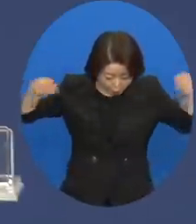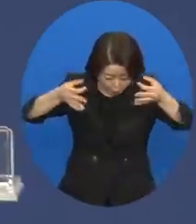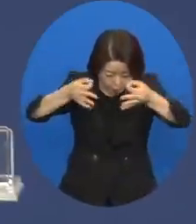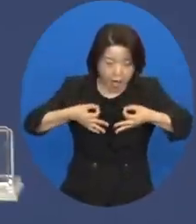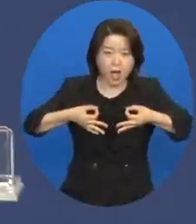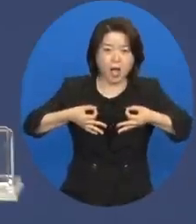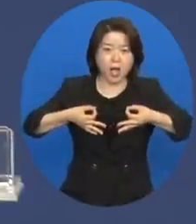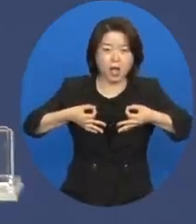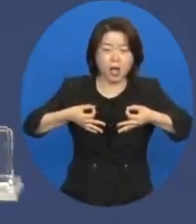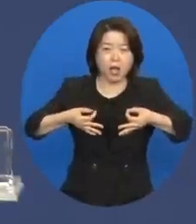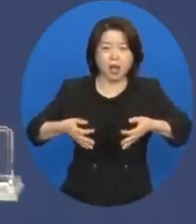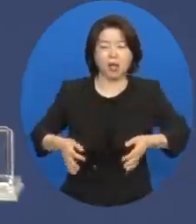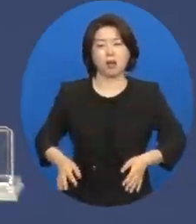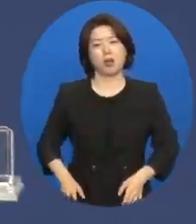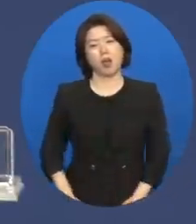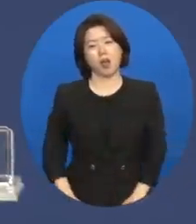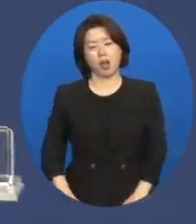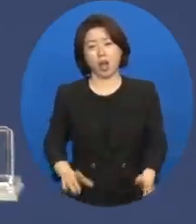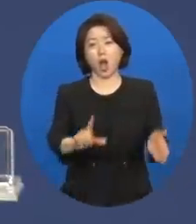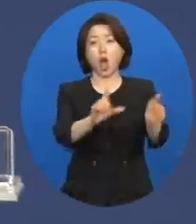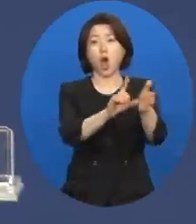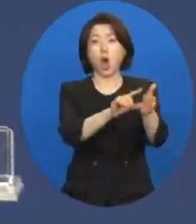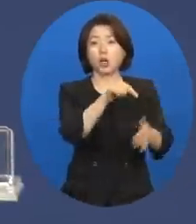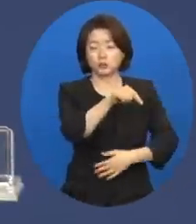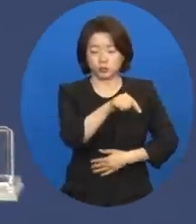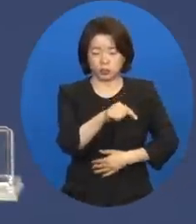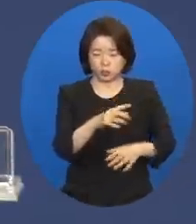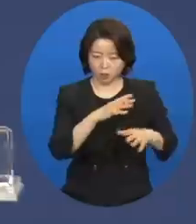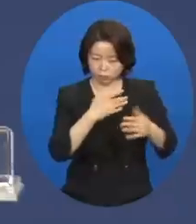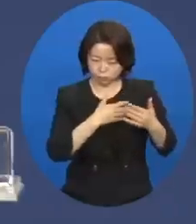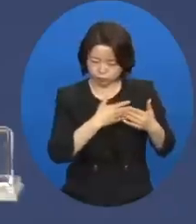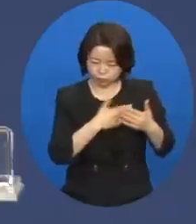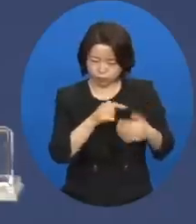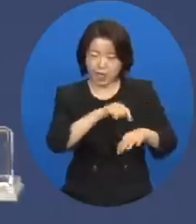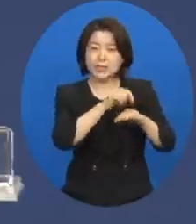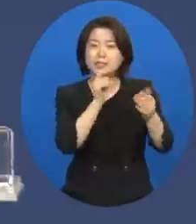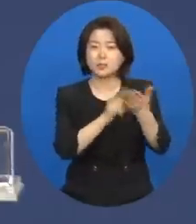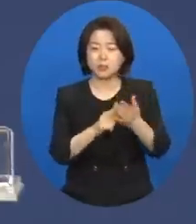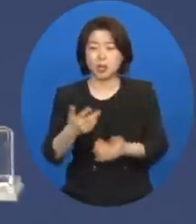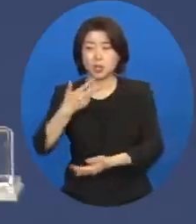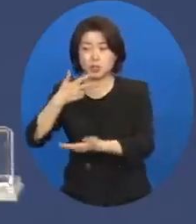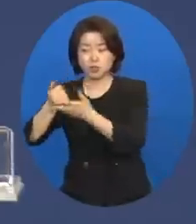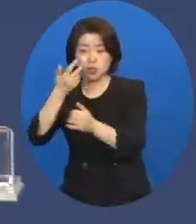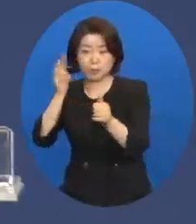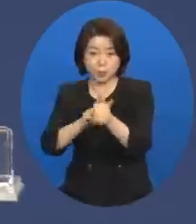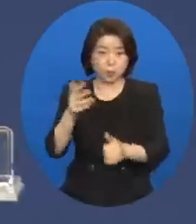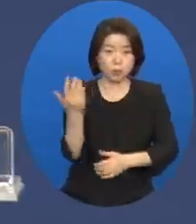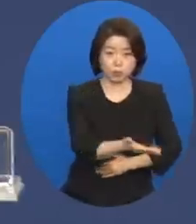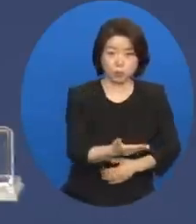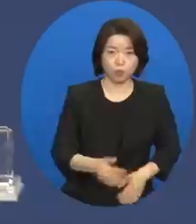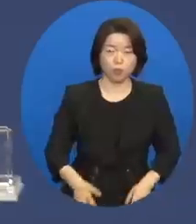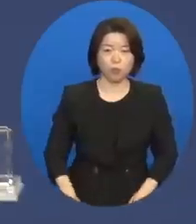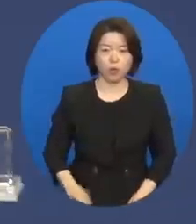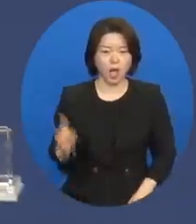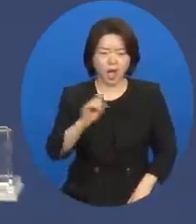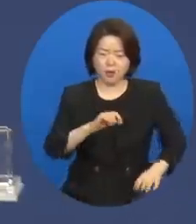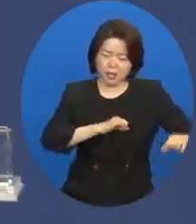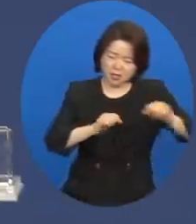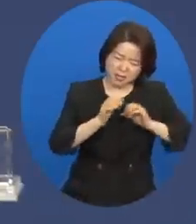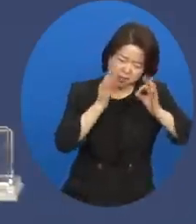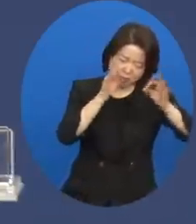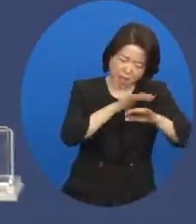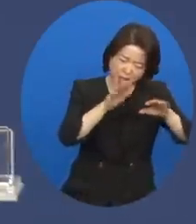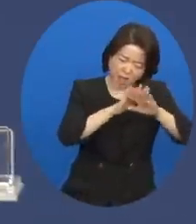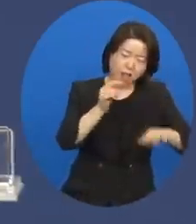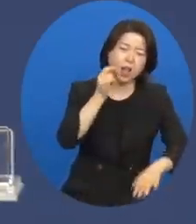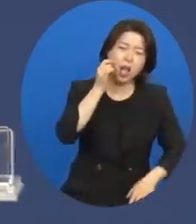시작했어요. 그 마틴 루터의 불안한 심령을 주님이 도전을 하시고 그가 아무리 몸부림치고